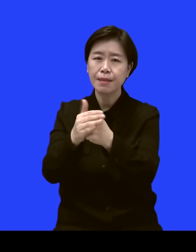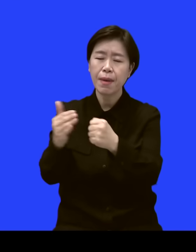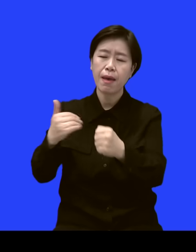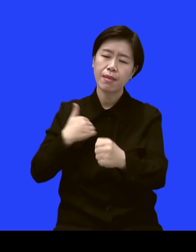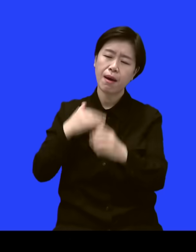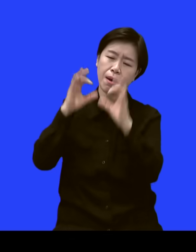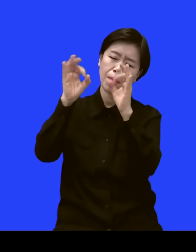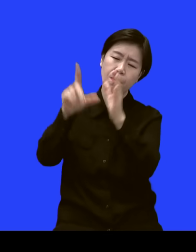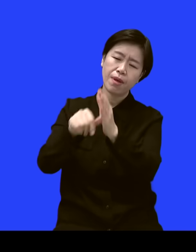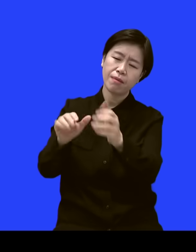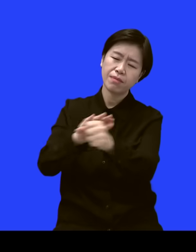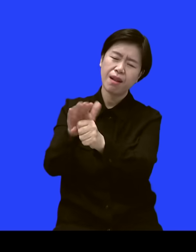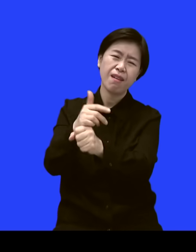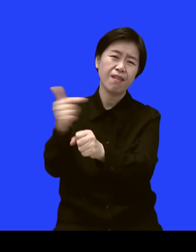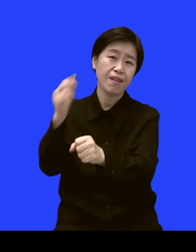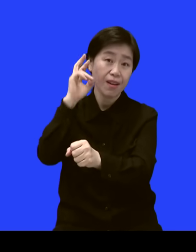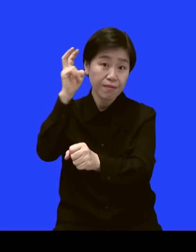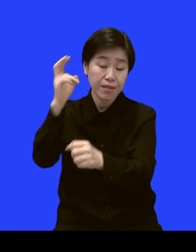이분들한테 쏟고.